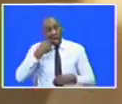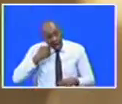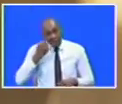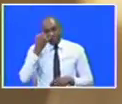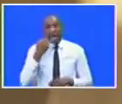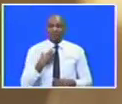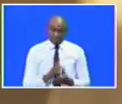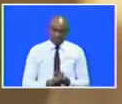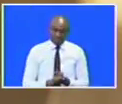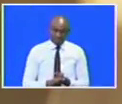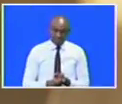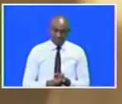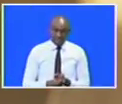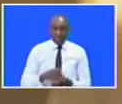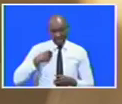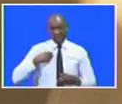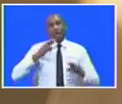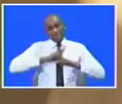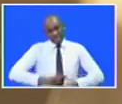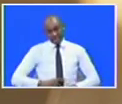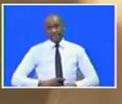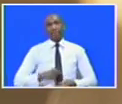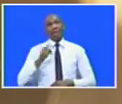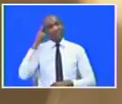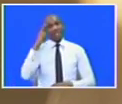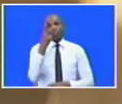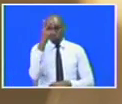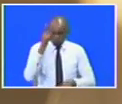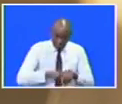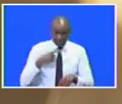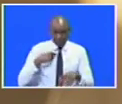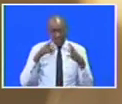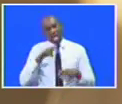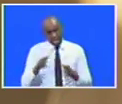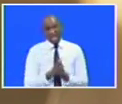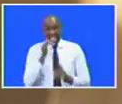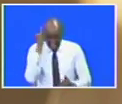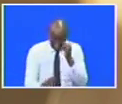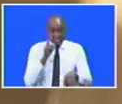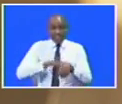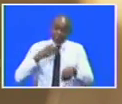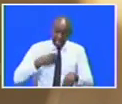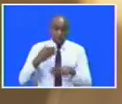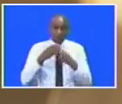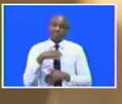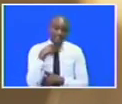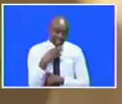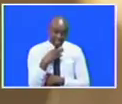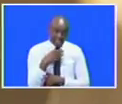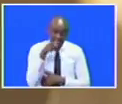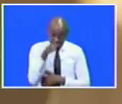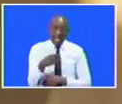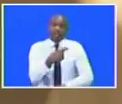heroin. I've relapsed 2 times. This is my last chance, because here